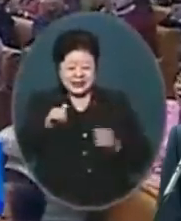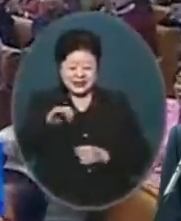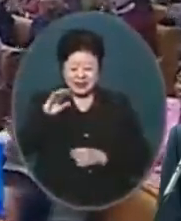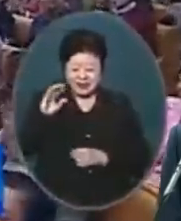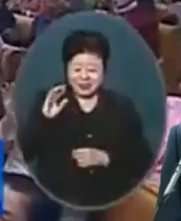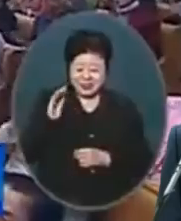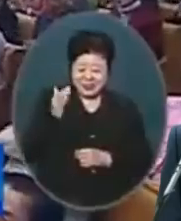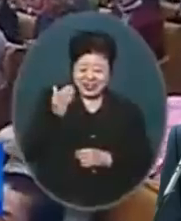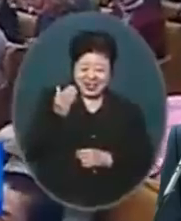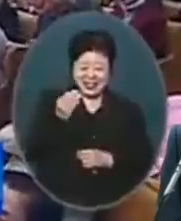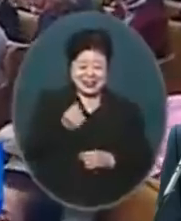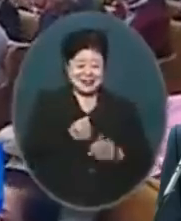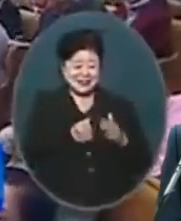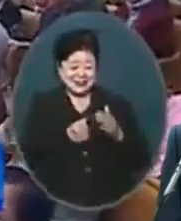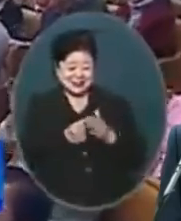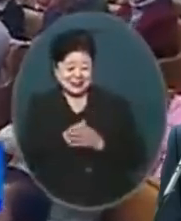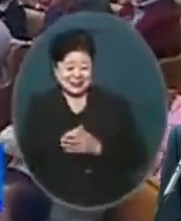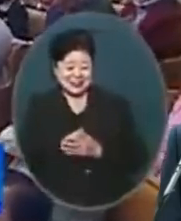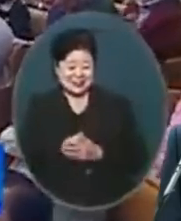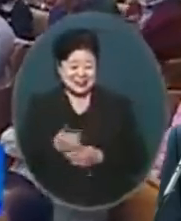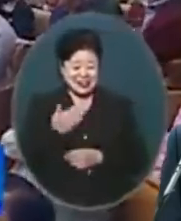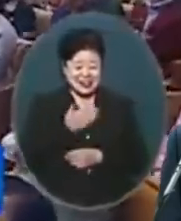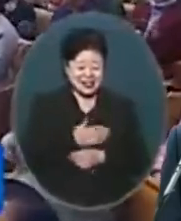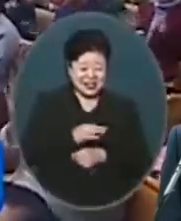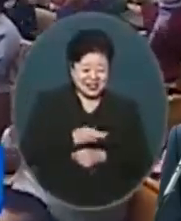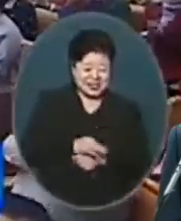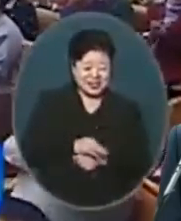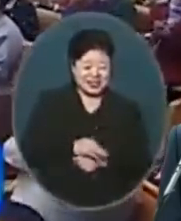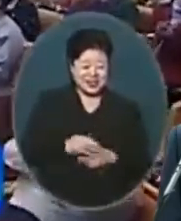거룩한 백성이 되었으니